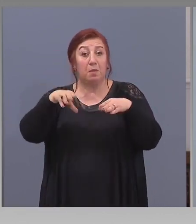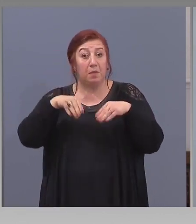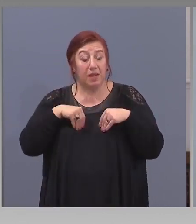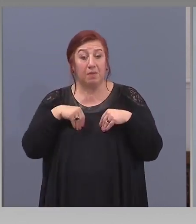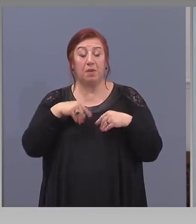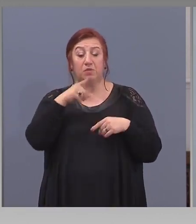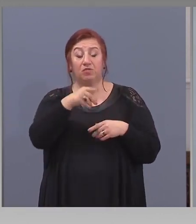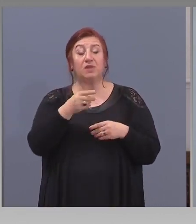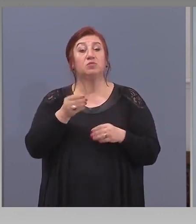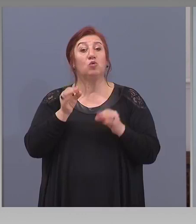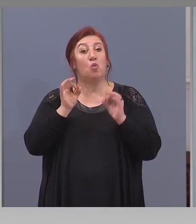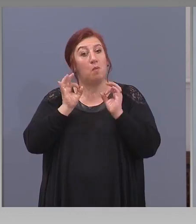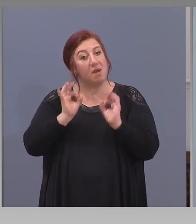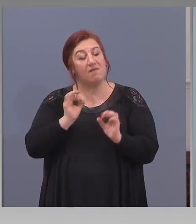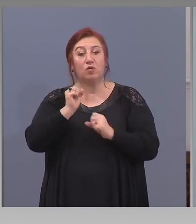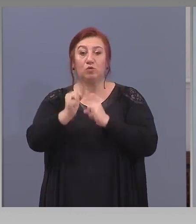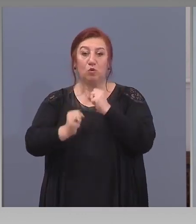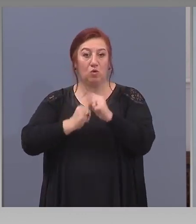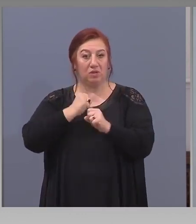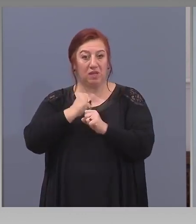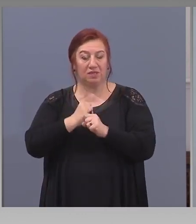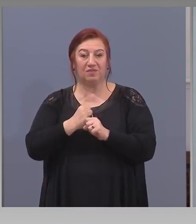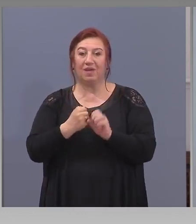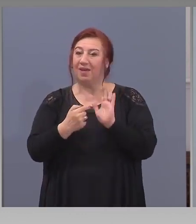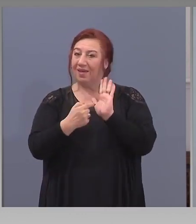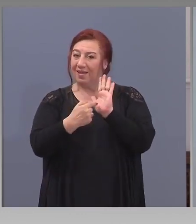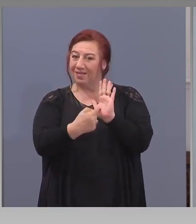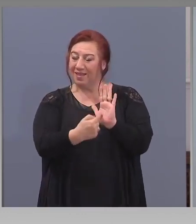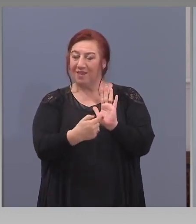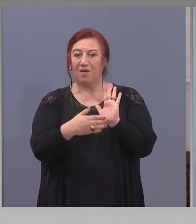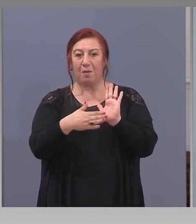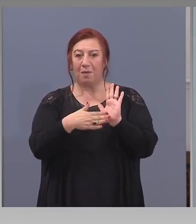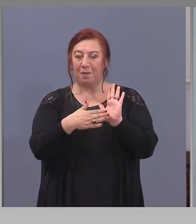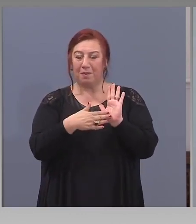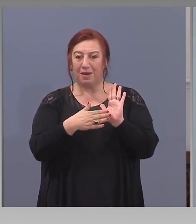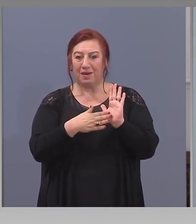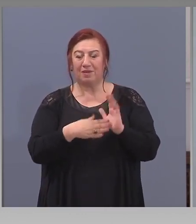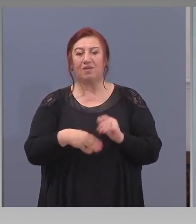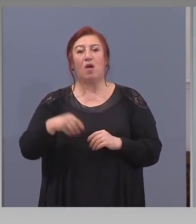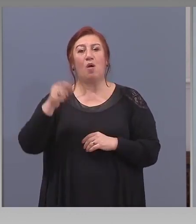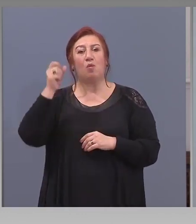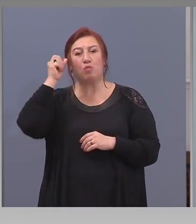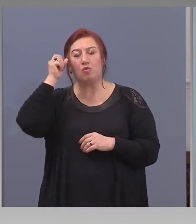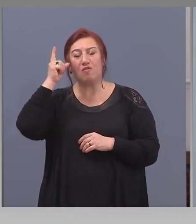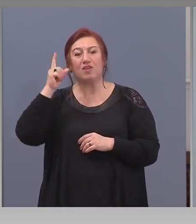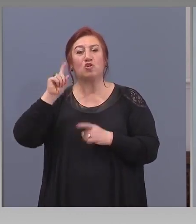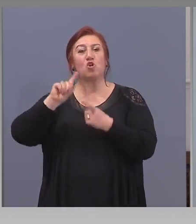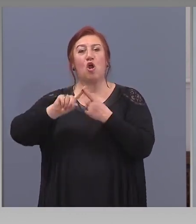правилно действие, защото ето дадох пример. Професор Коста, професор Мутафчийски.